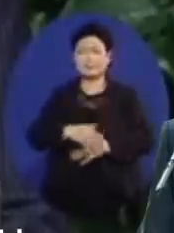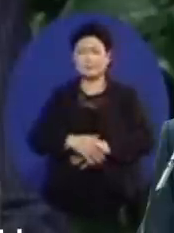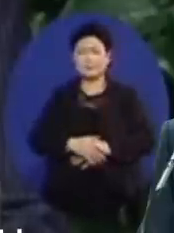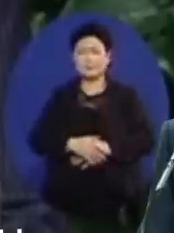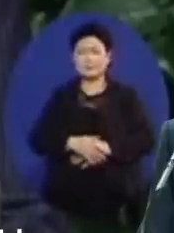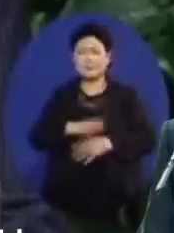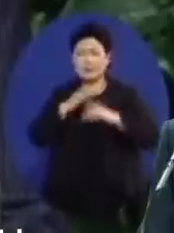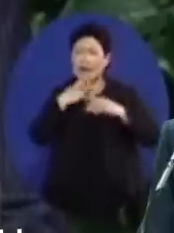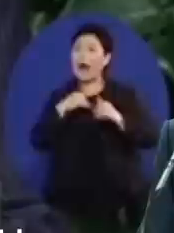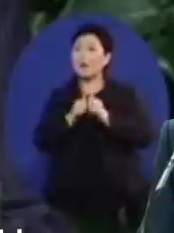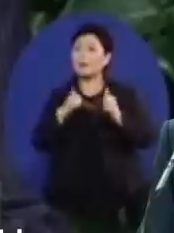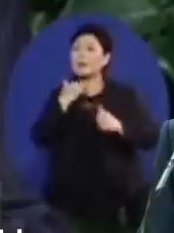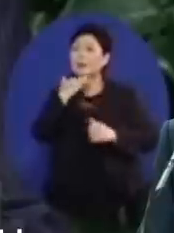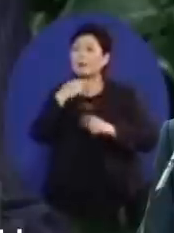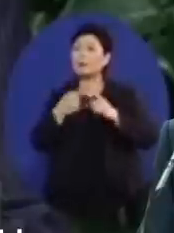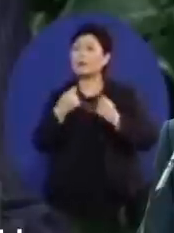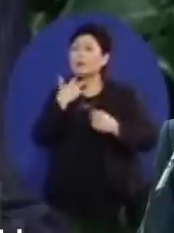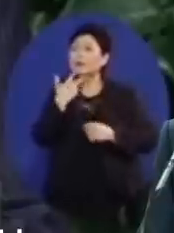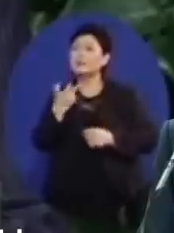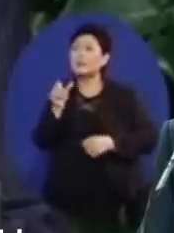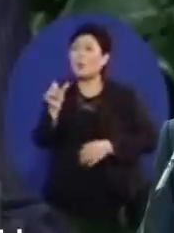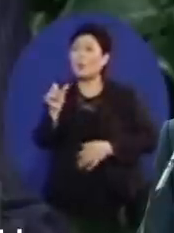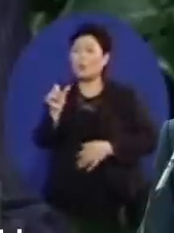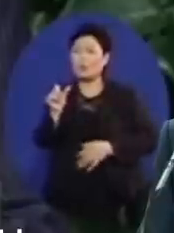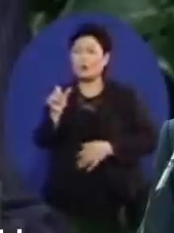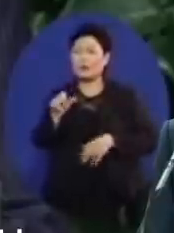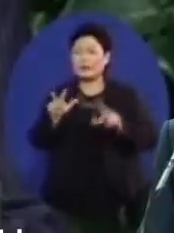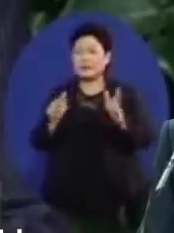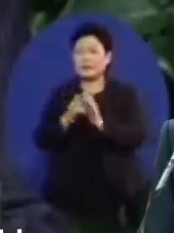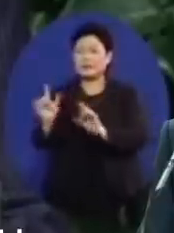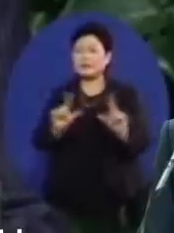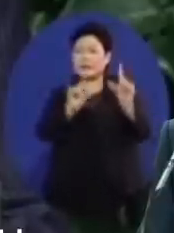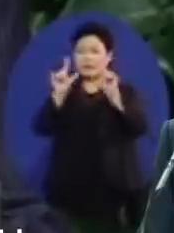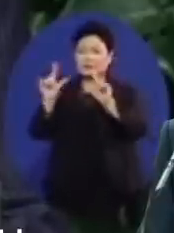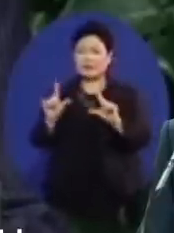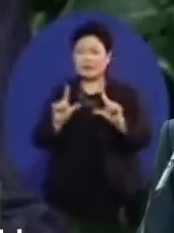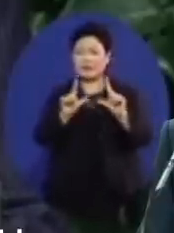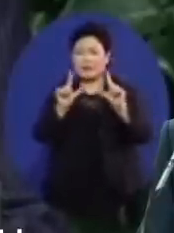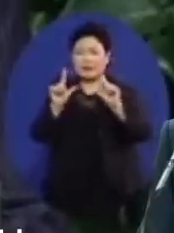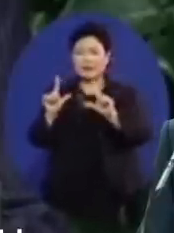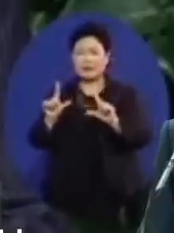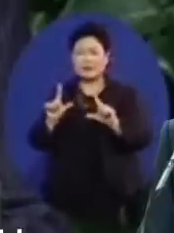이제 아브라함의 나이도 되고 여태까지 살았는데